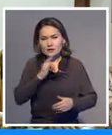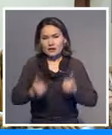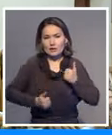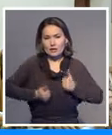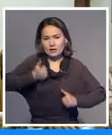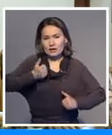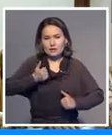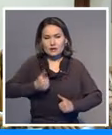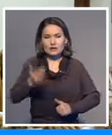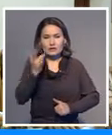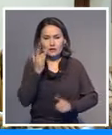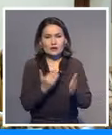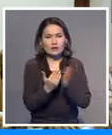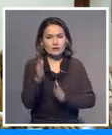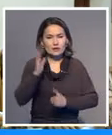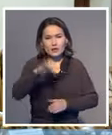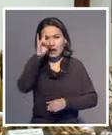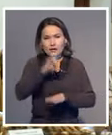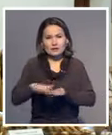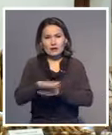мәртебесі асқақтай берсін, халық ассамблеясының жұмысын жасай берсін.